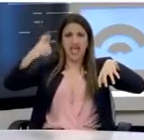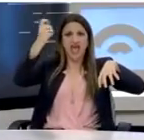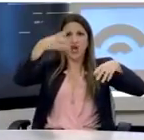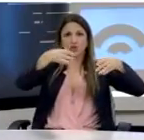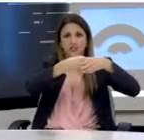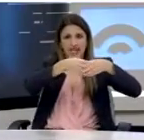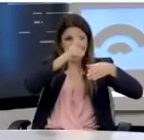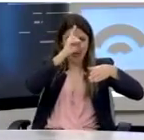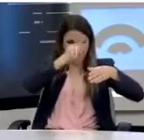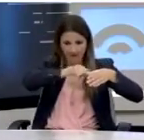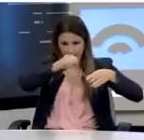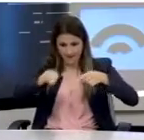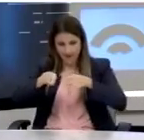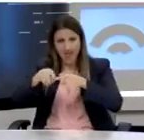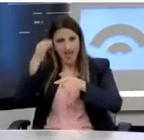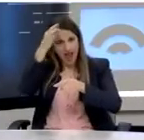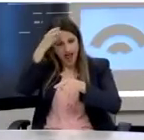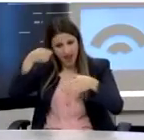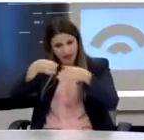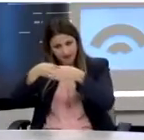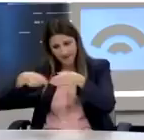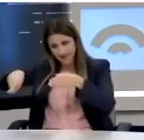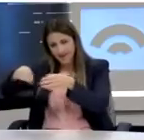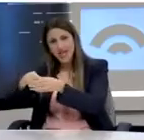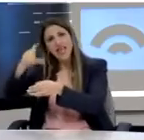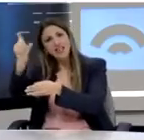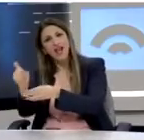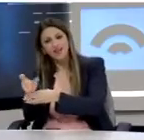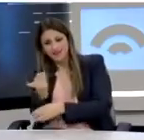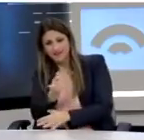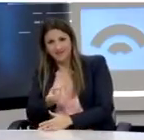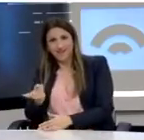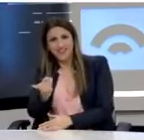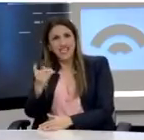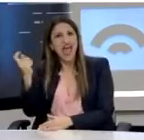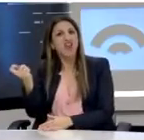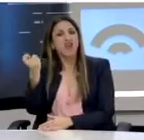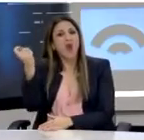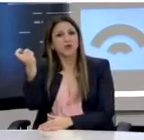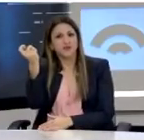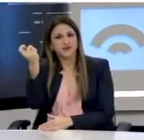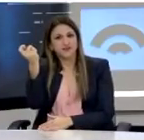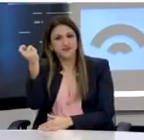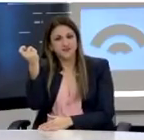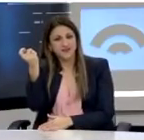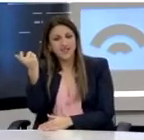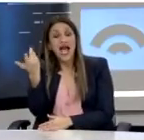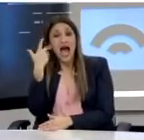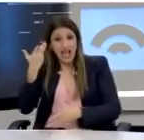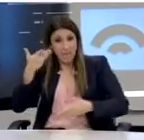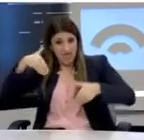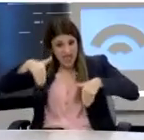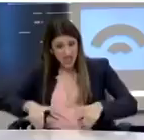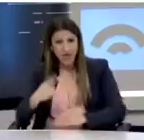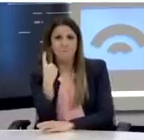Είναι Γερμανοί, είναι Γάλλοι, είναι Ιταλοί. Αυτές είναι οι εθνοτικές προελεύσεις. Τι δεν καταλαβαίνετε, αυτό δεν